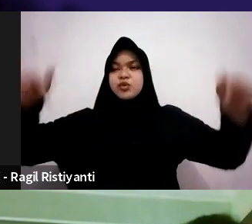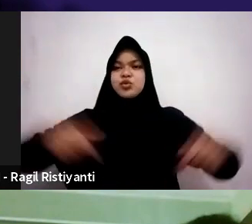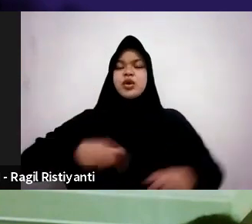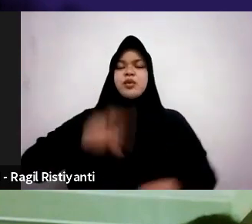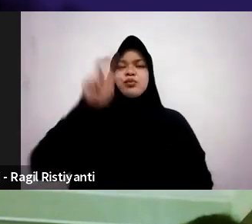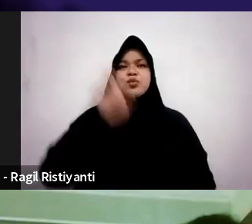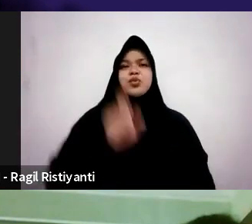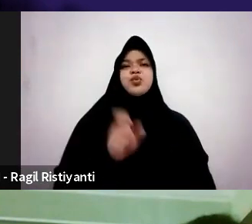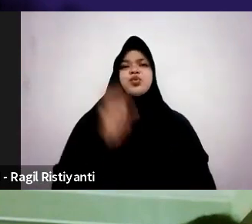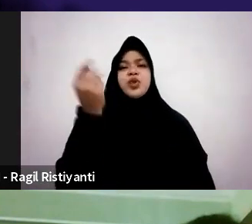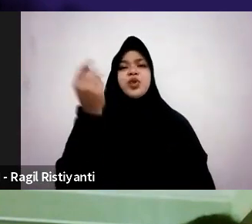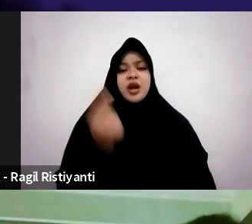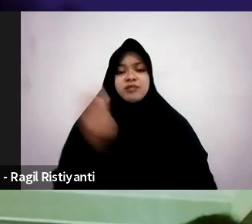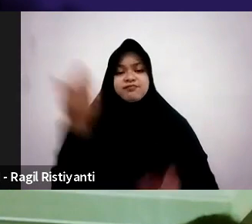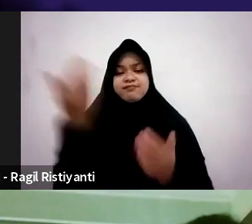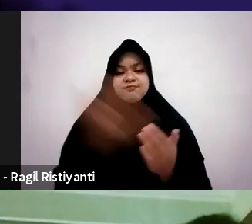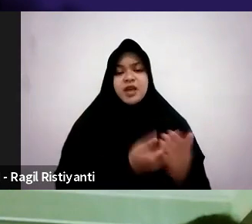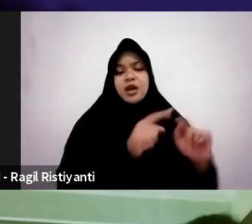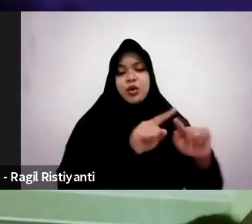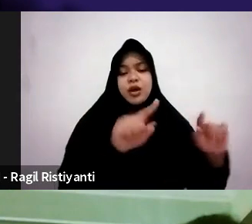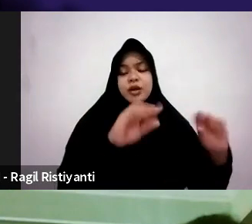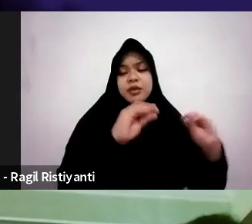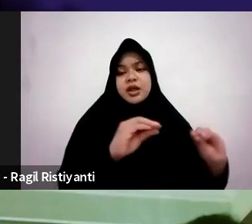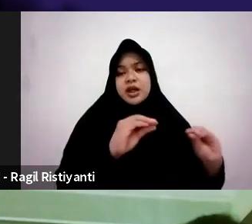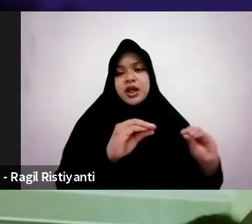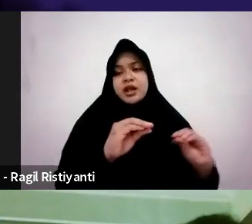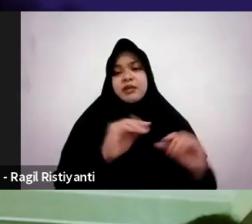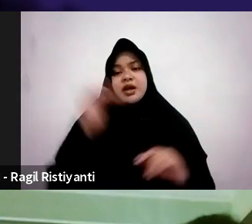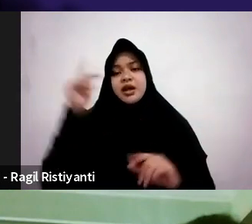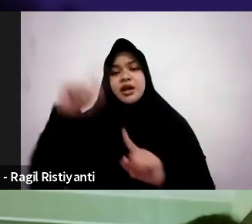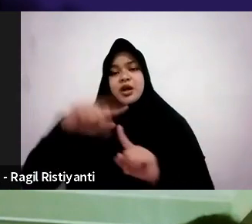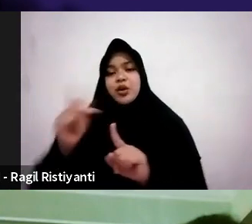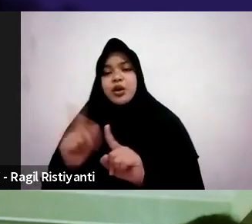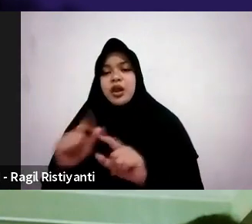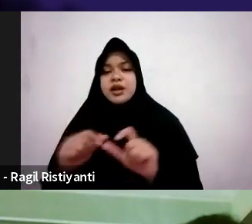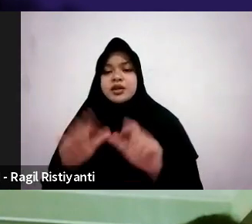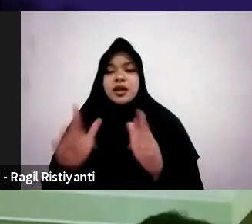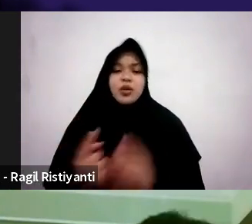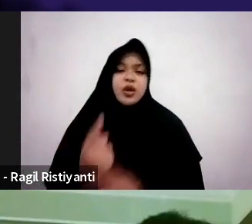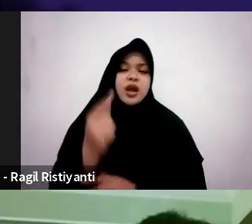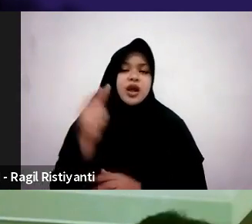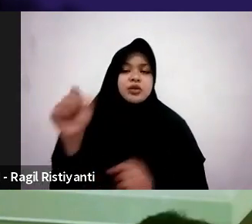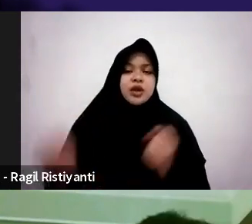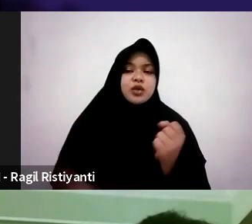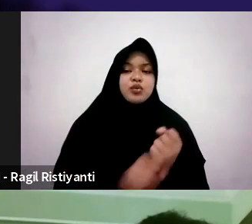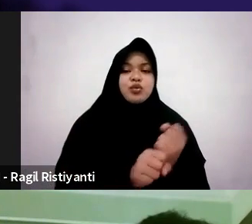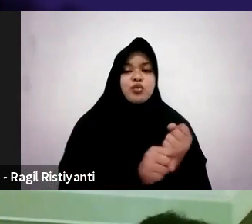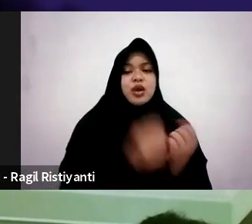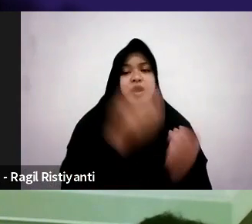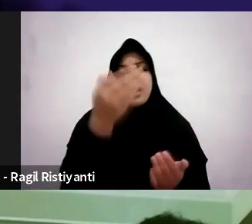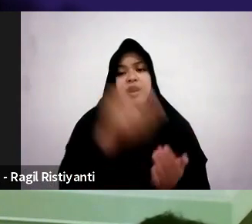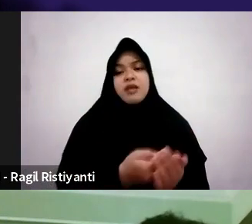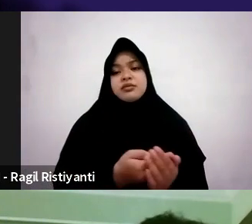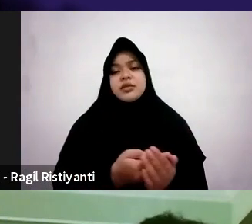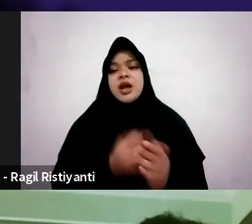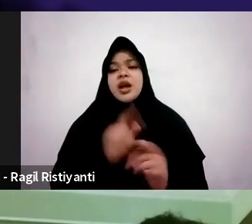tadi terkait dengan pendidikan betul sekali yang Bang tolhas detik Bah Tekan kan harus ada dukungan dana karena memang